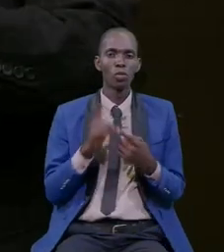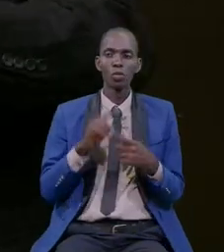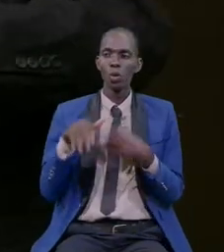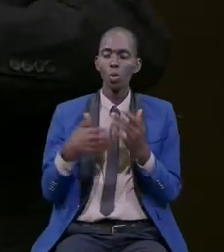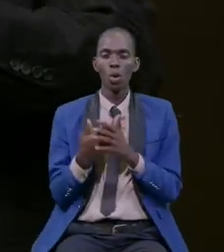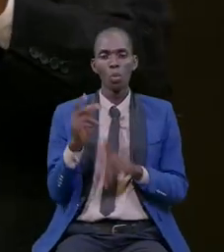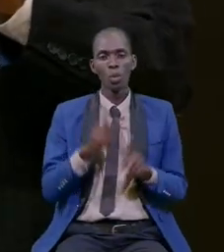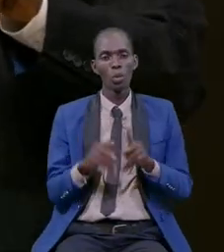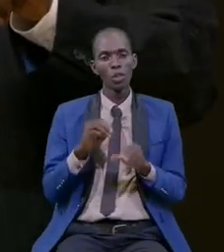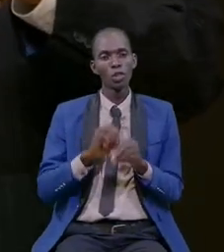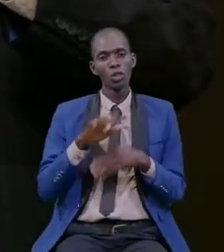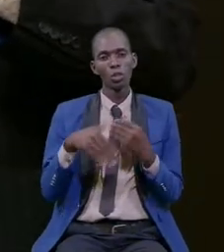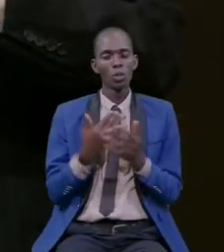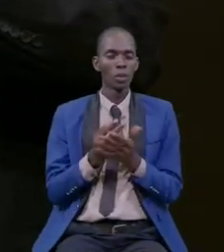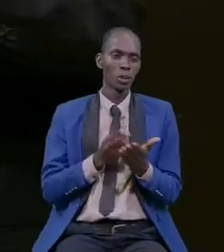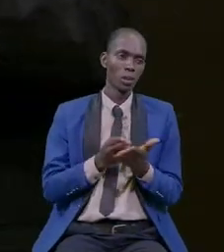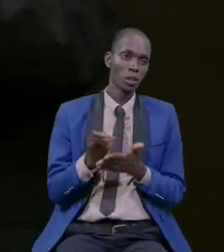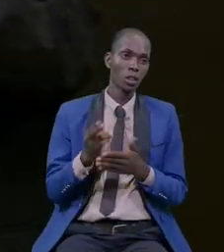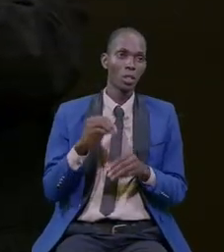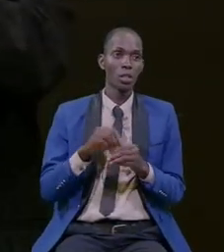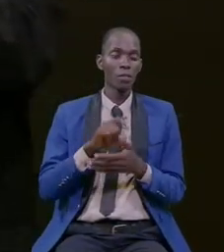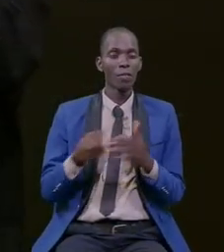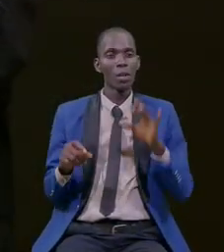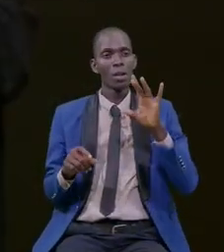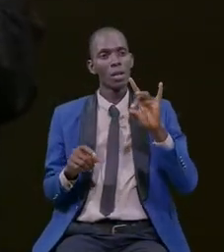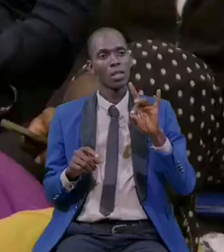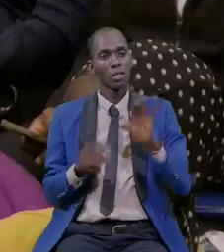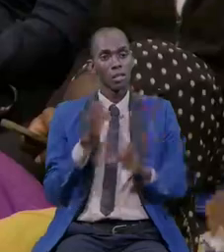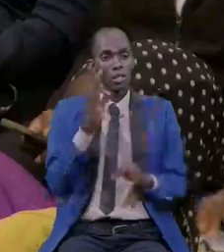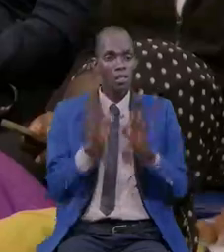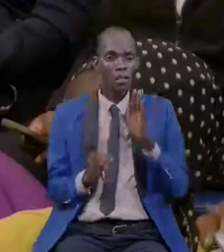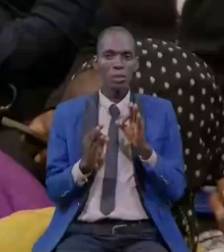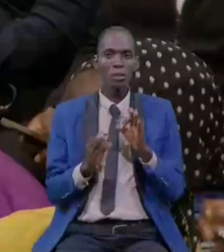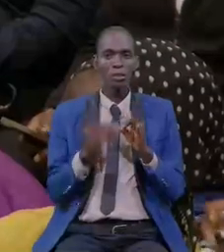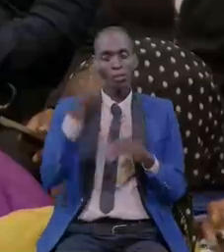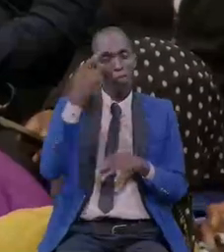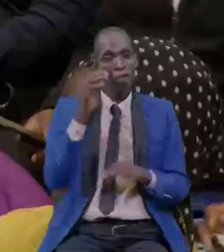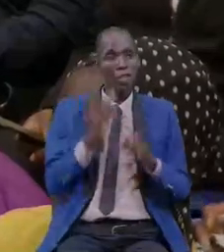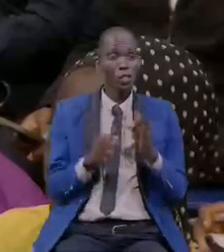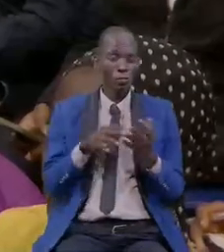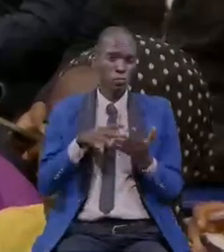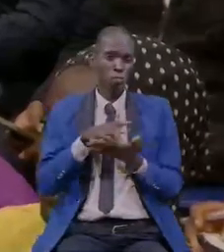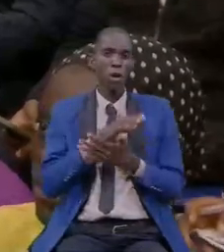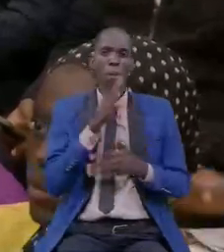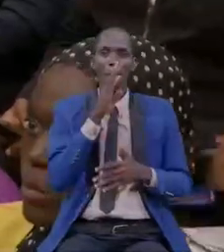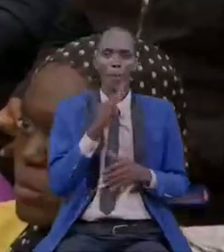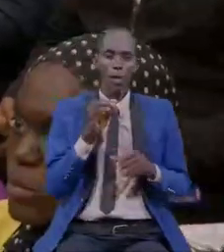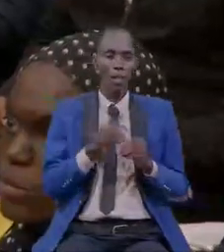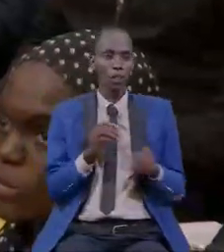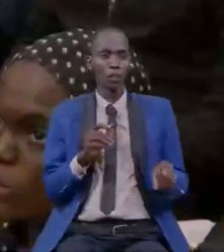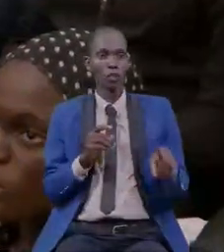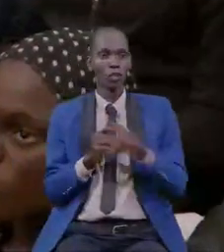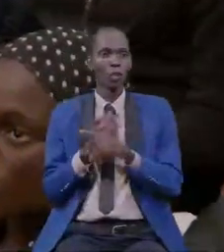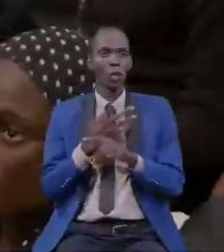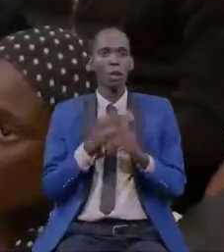verset 8 car si ces choses sont en vous et ils sont avec abondance